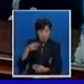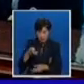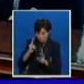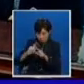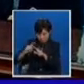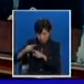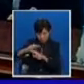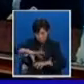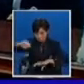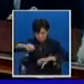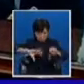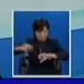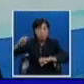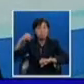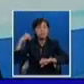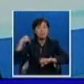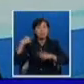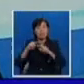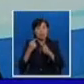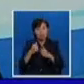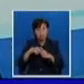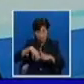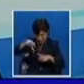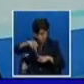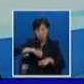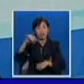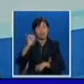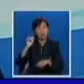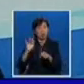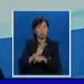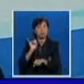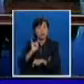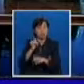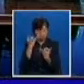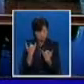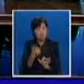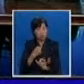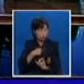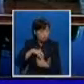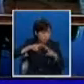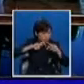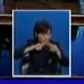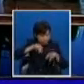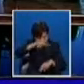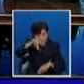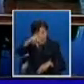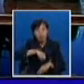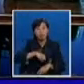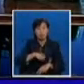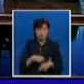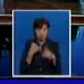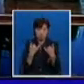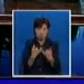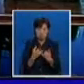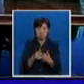ไม่ครบนะฮะอันนี้ก็เป็นเรื่องที่เราก็จะต้องมีการติดตามต่อไปด้วย ค่ะหลายคนก็วิพากษ์วิจารณ์ว่ากองทัพมี